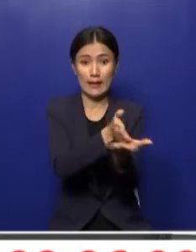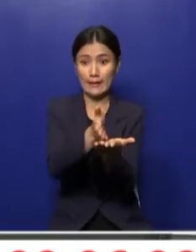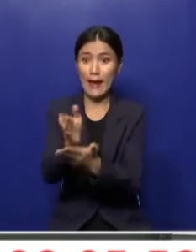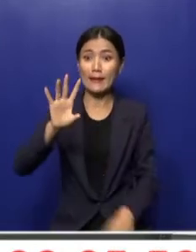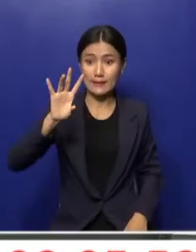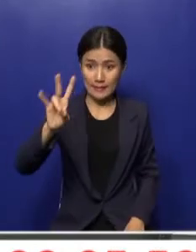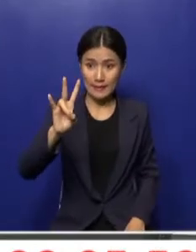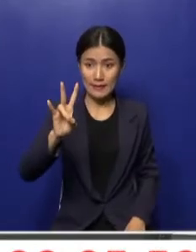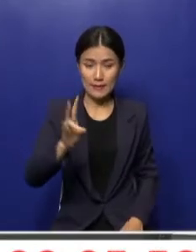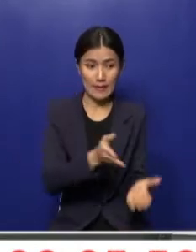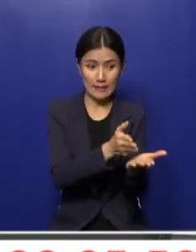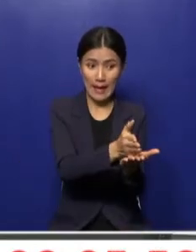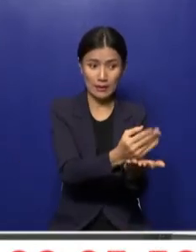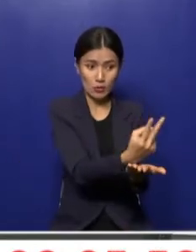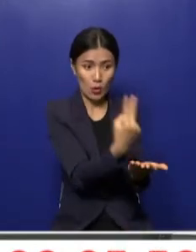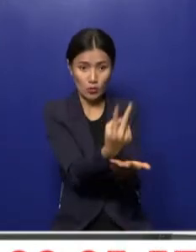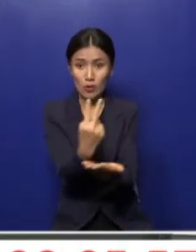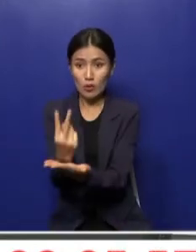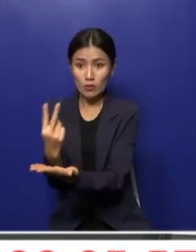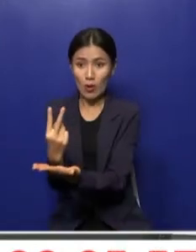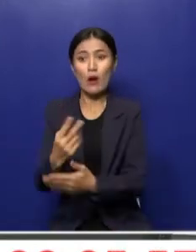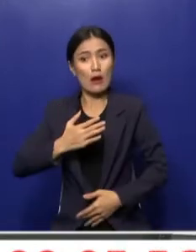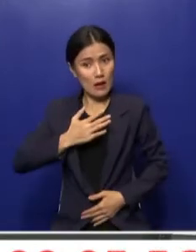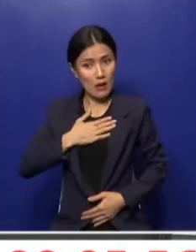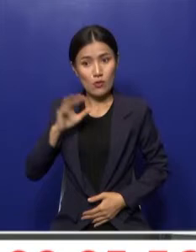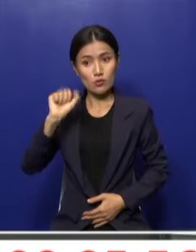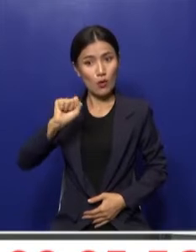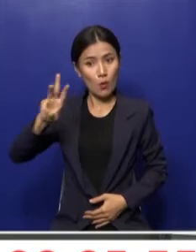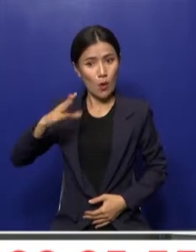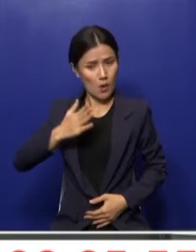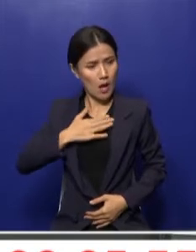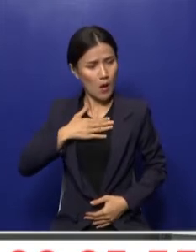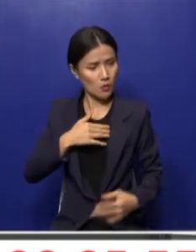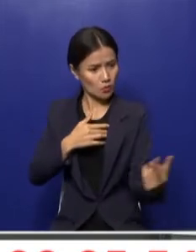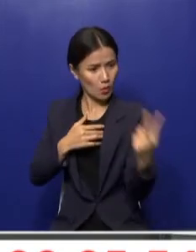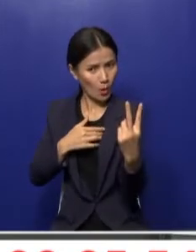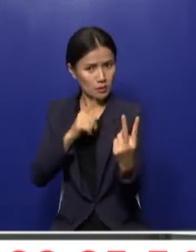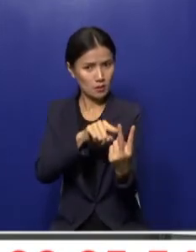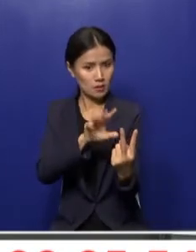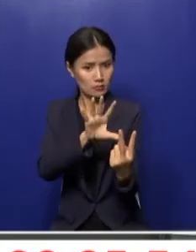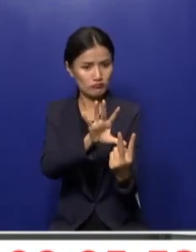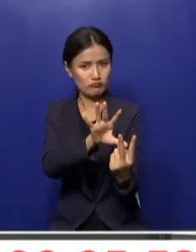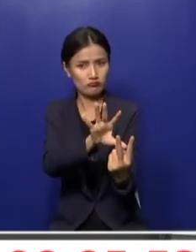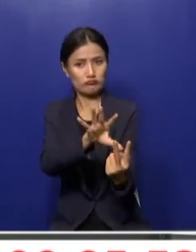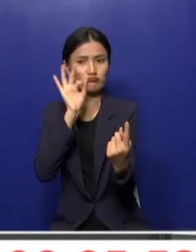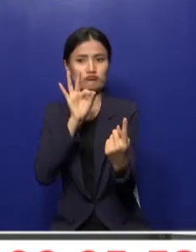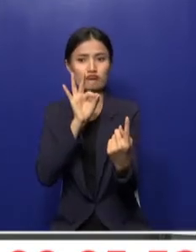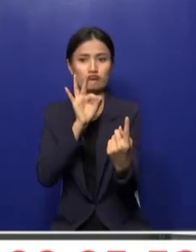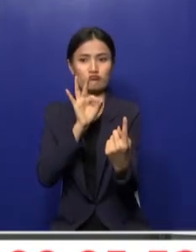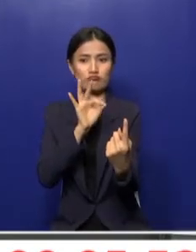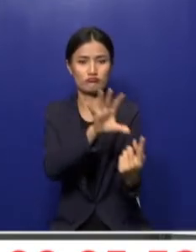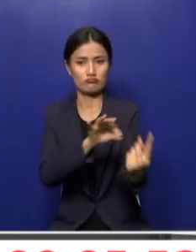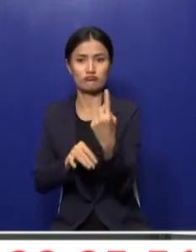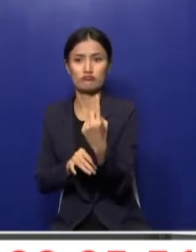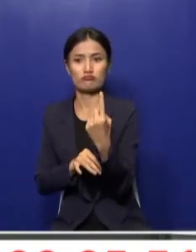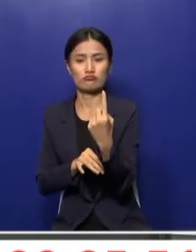รวมเป็น 7คนและด้วยเหตุที่ว่าที่กสทช.นั้นจะต้องกำกับดูแล